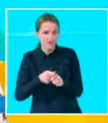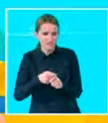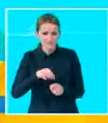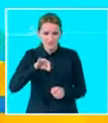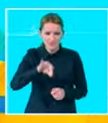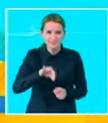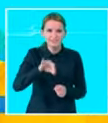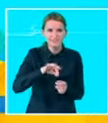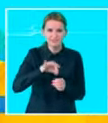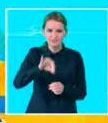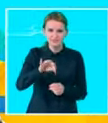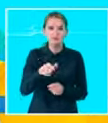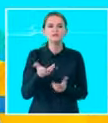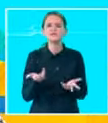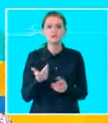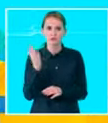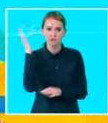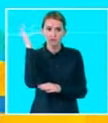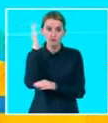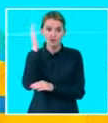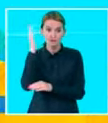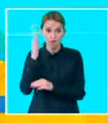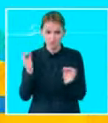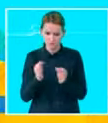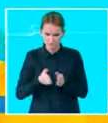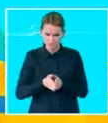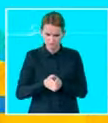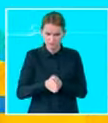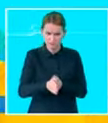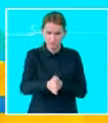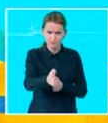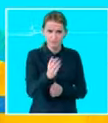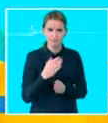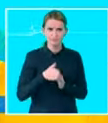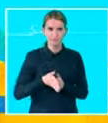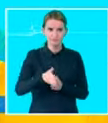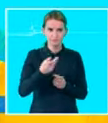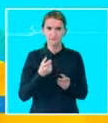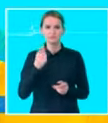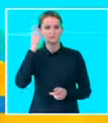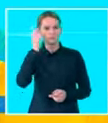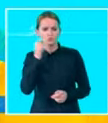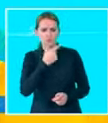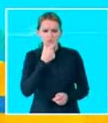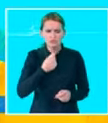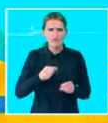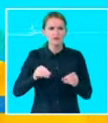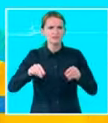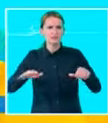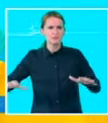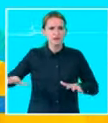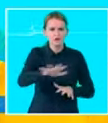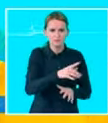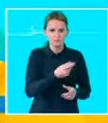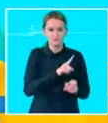че земята трябва да дава плод и това е единственото, което можеш да правиш от него. Днес ние все още берем тези плодове и това е страхотно. А съпруга ми